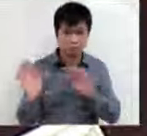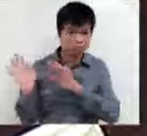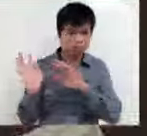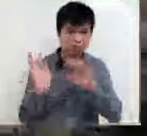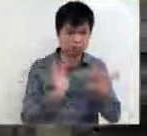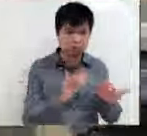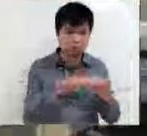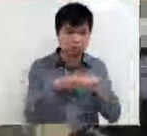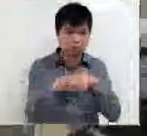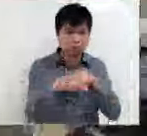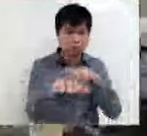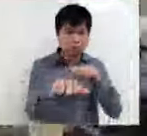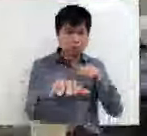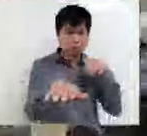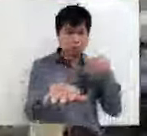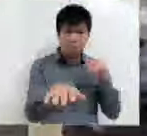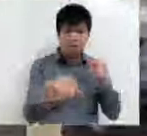Morayta.